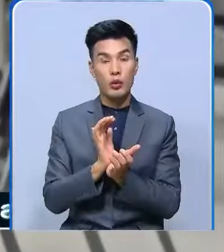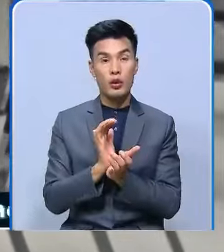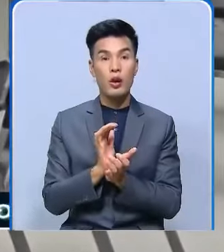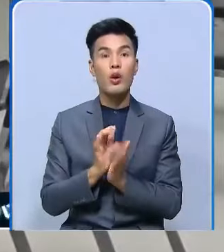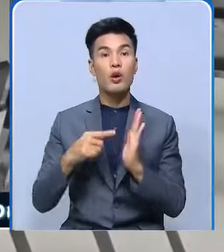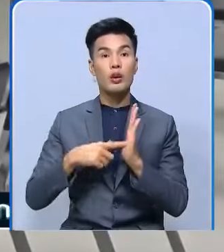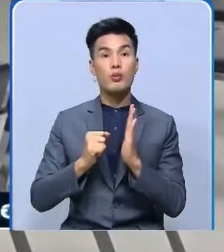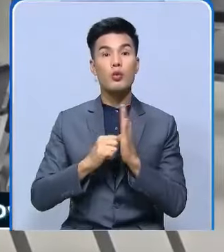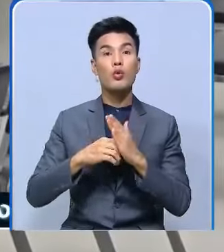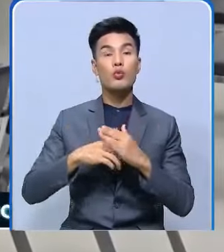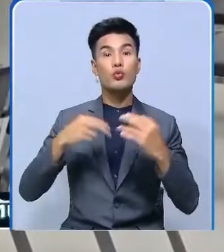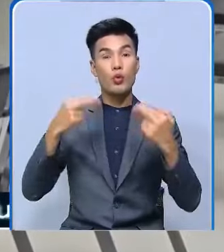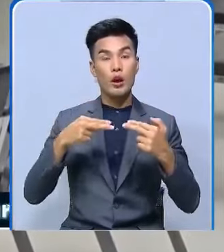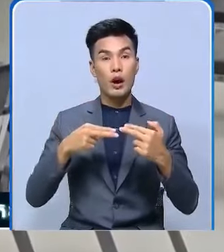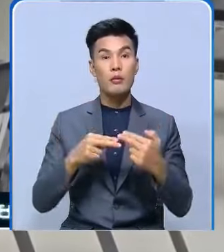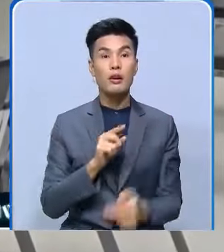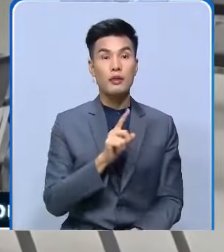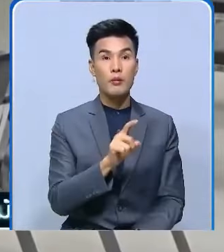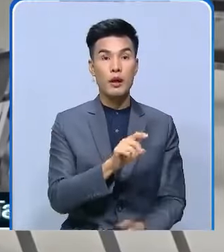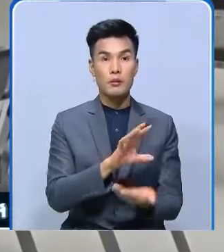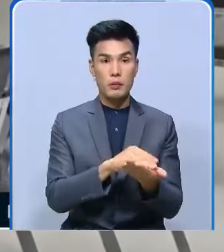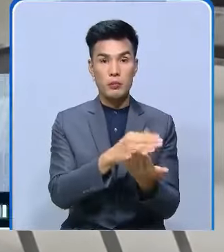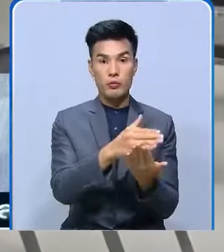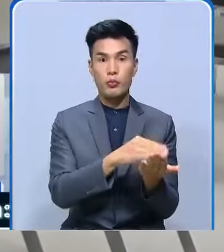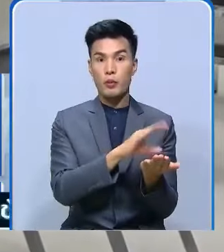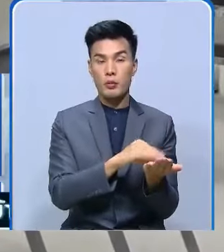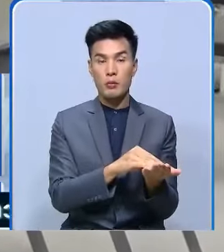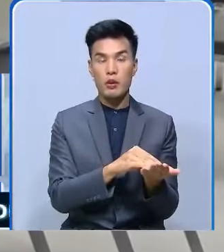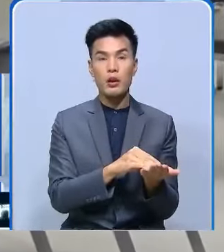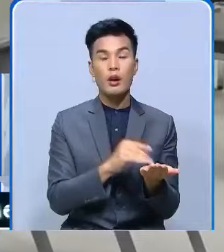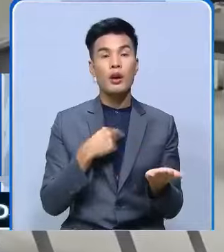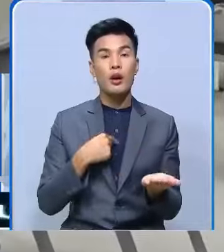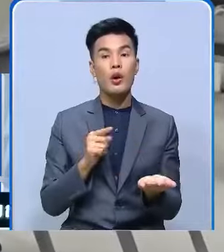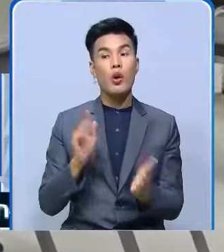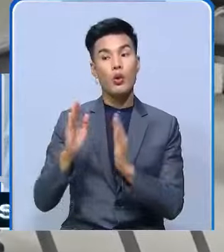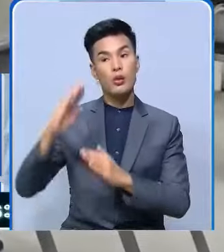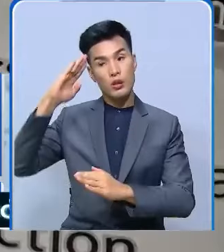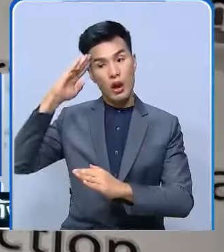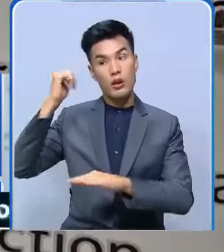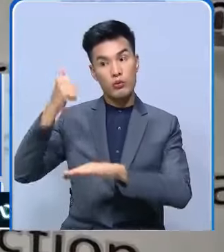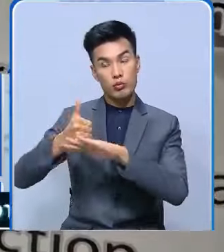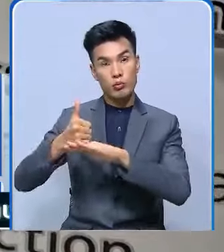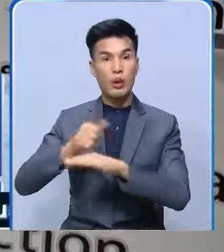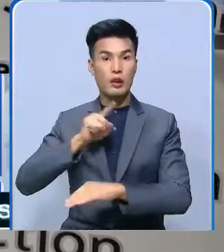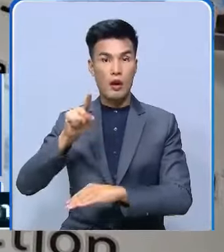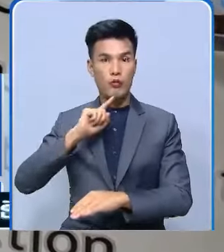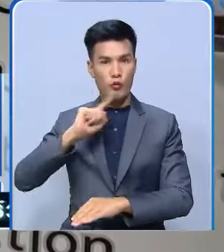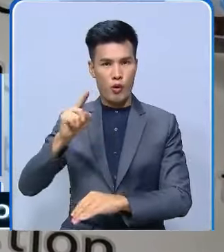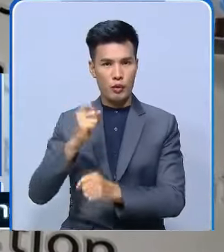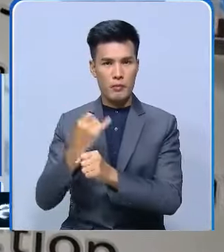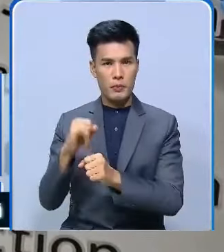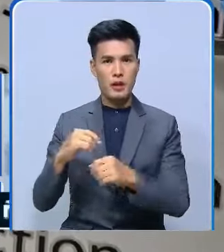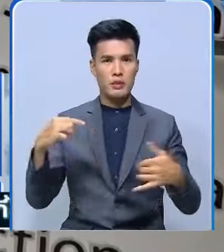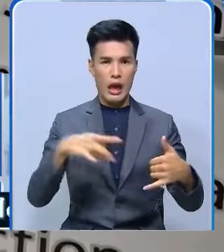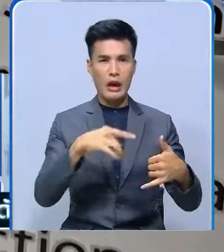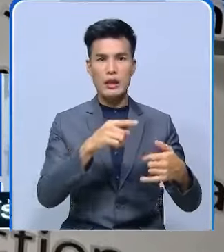มุทรสงครามสอบปากคำทางผู้เสียหายละเดี๋ยวจะประสานไปยังต้นสังกัดของผู้ก่อเหตุแจ้งข้อหาคือทำร้ายร่างกายละ